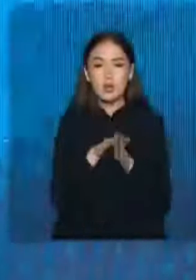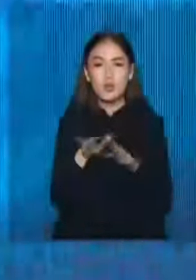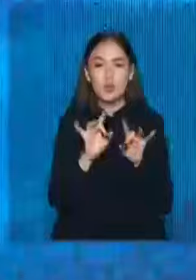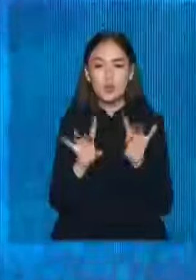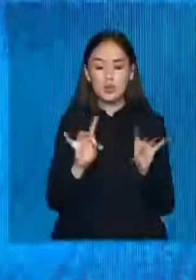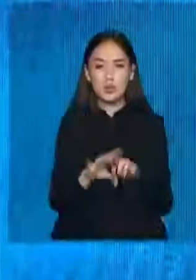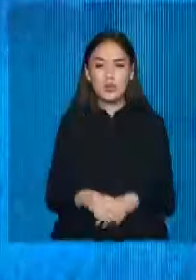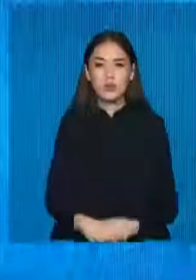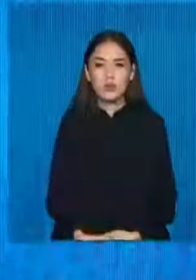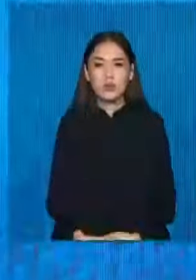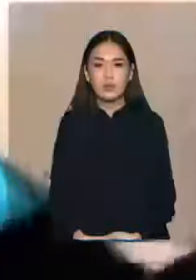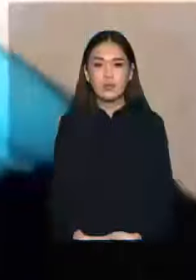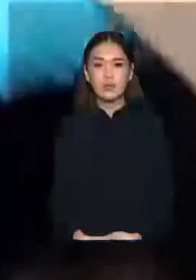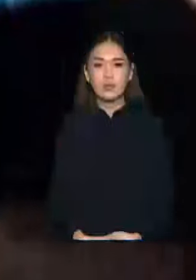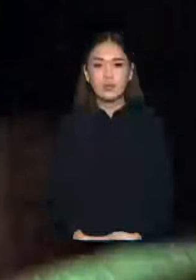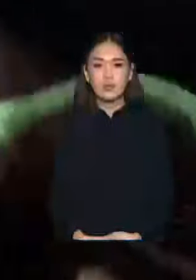сюжетте.